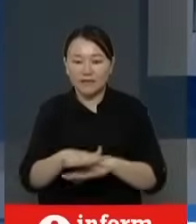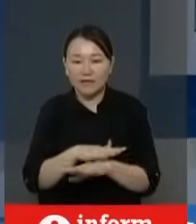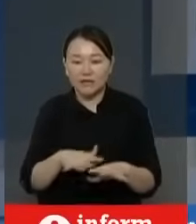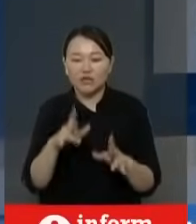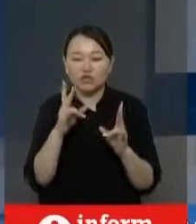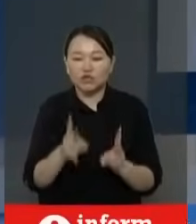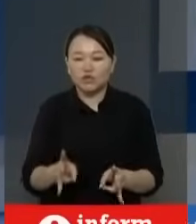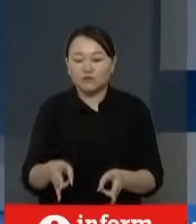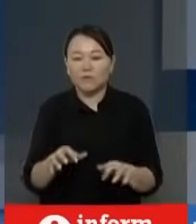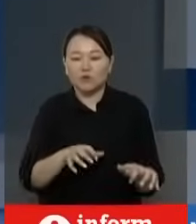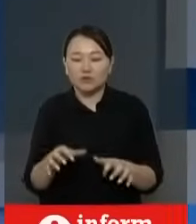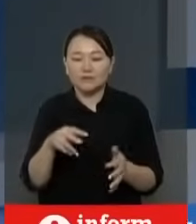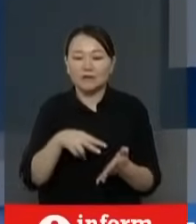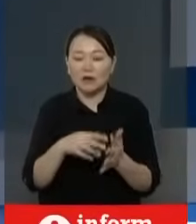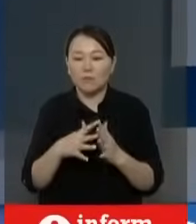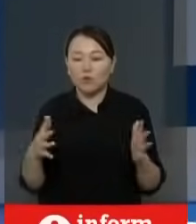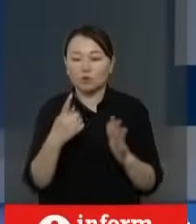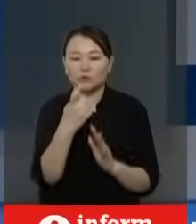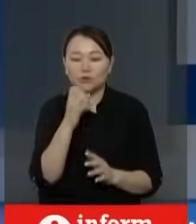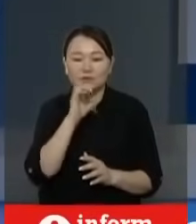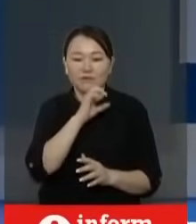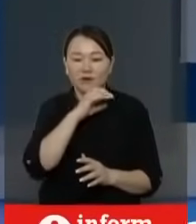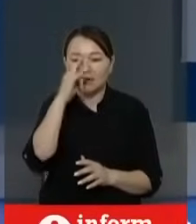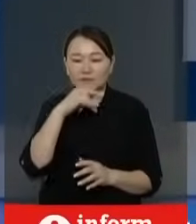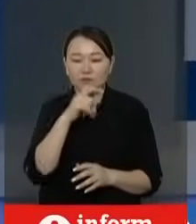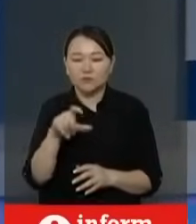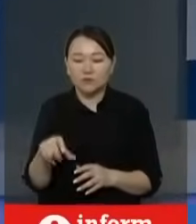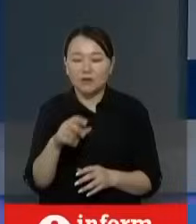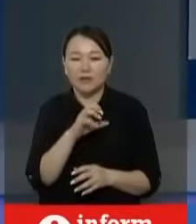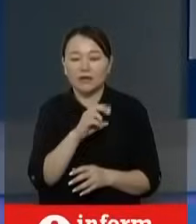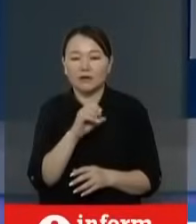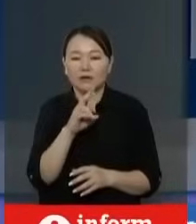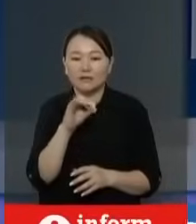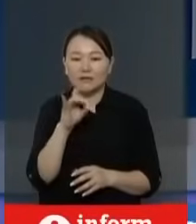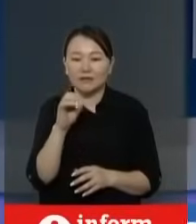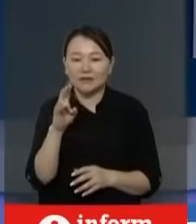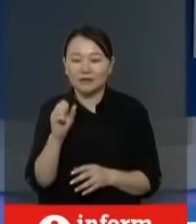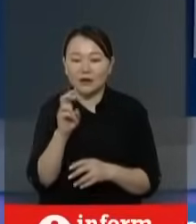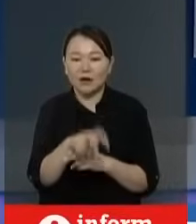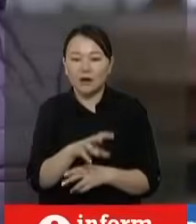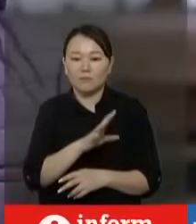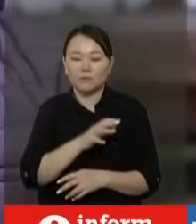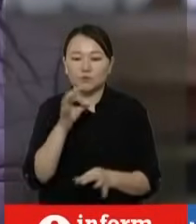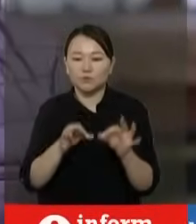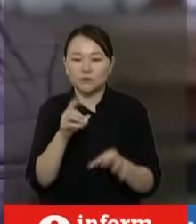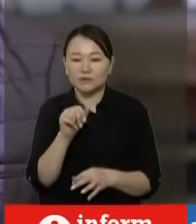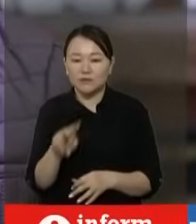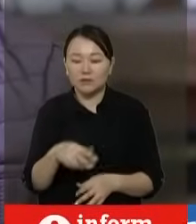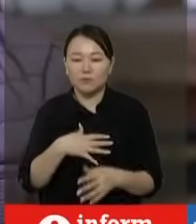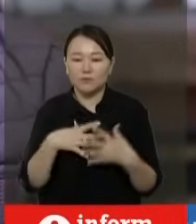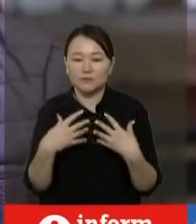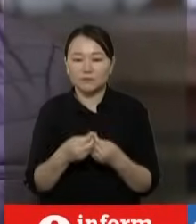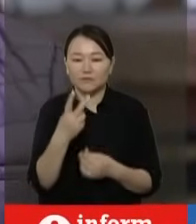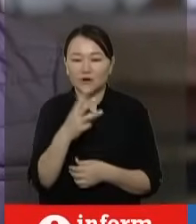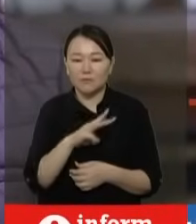Жертвами мошенников стали более 100 североказахстанцев. Екатерина Белоусова побывала в зале суда. С моей семьи 2